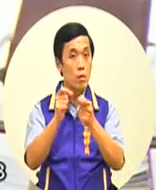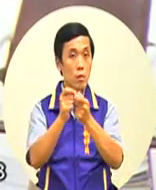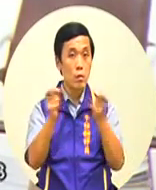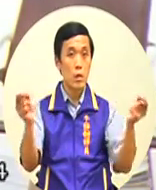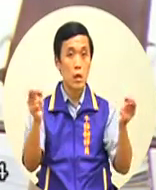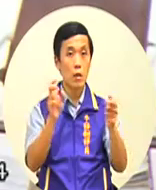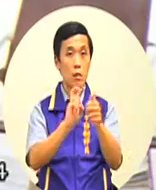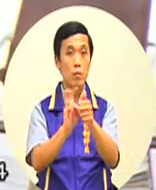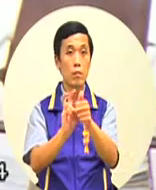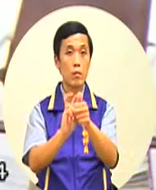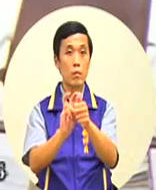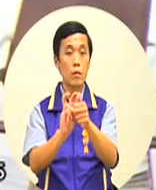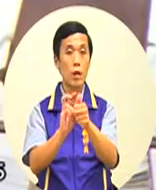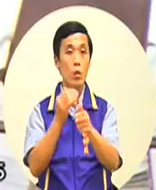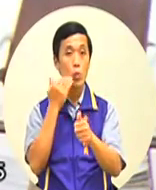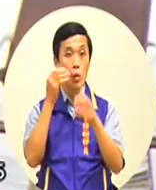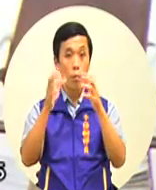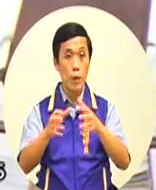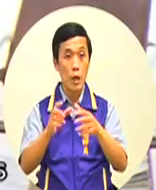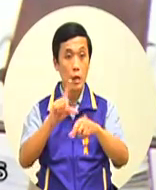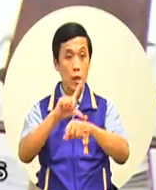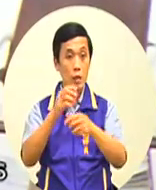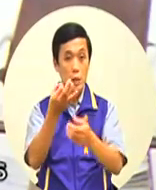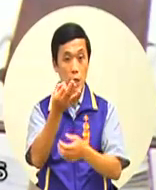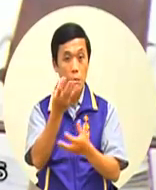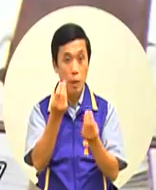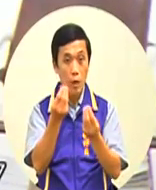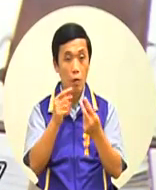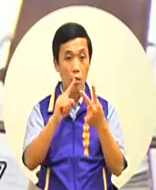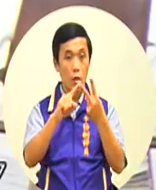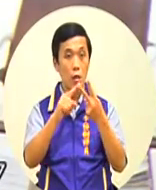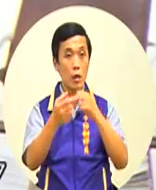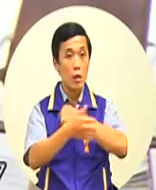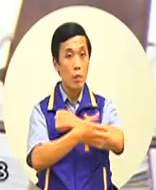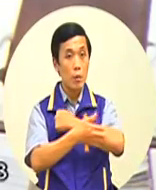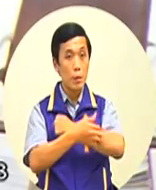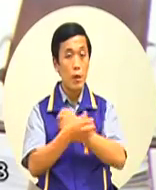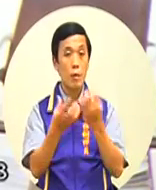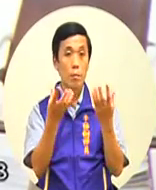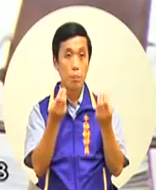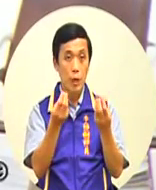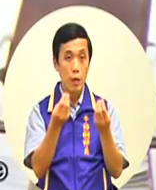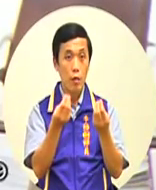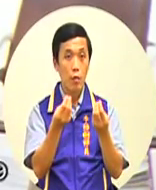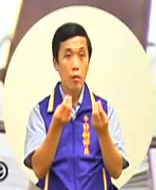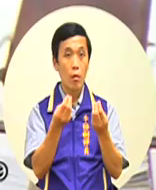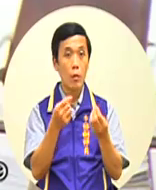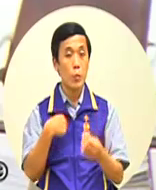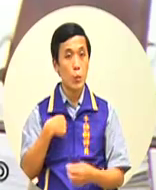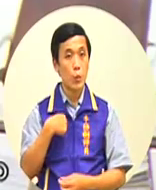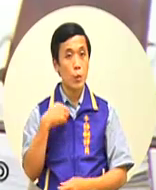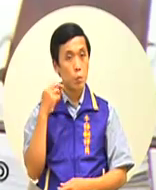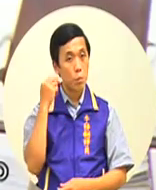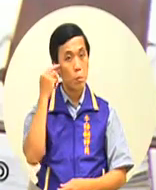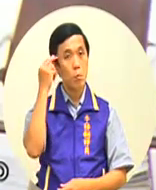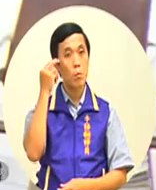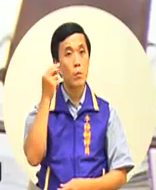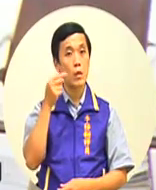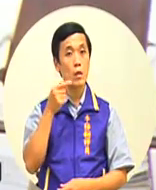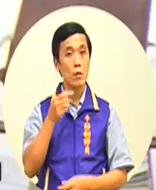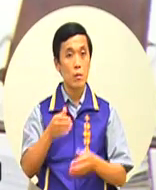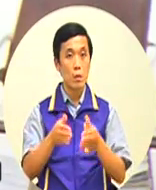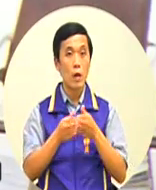长照没钱，搁没人，吼，啊，搁没任何做法，哦，啊，我是感觉讲，就是爱透